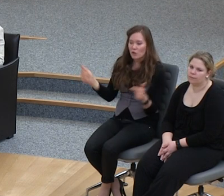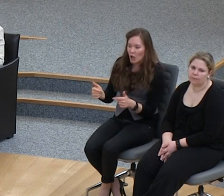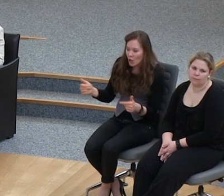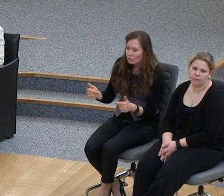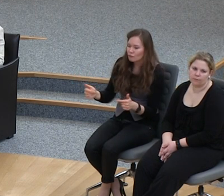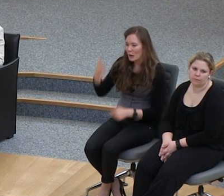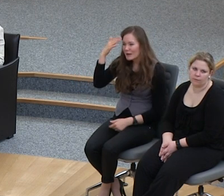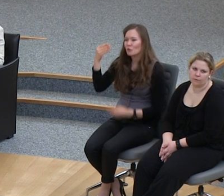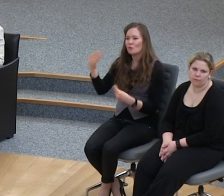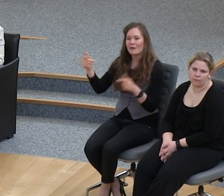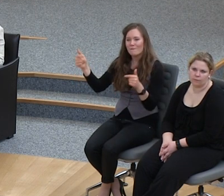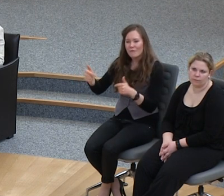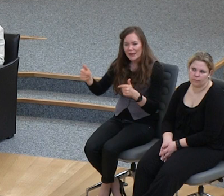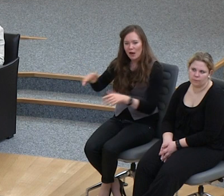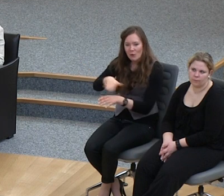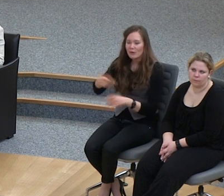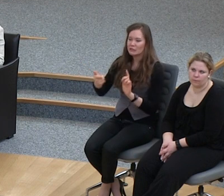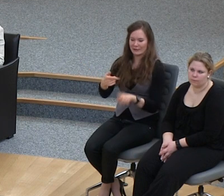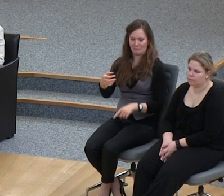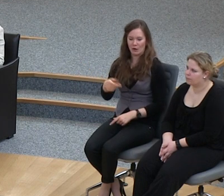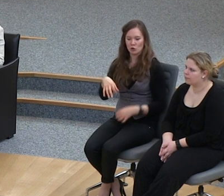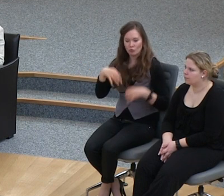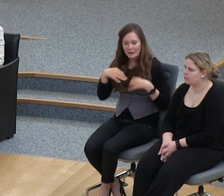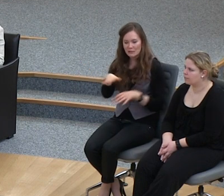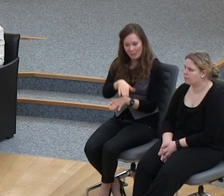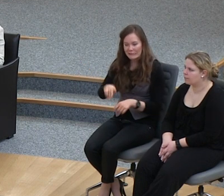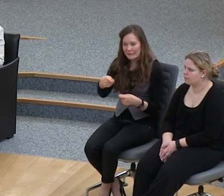das kennt man in der Pflege, in der Gesundheit